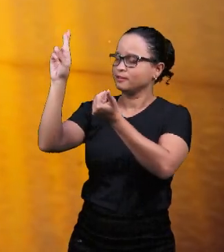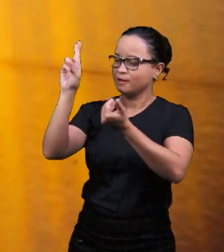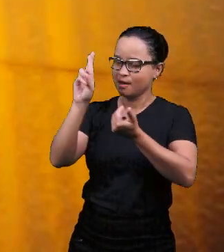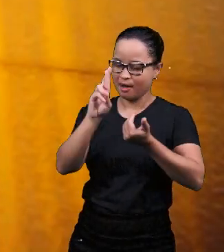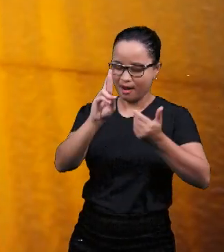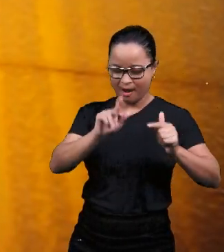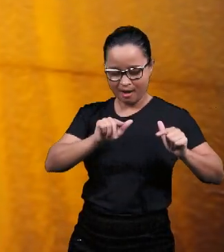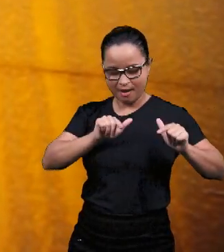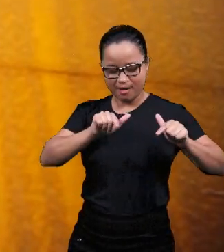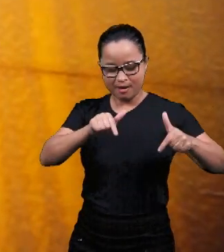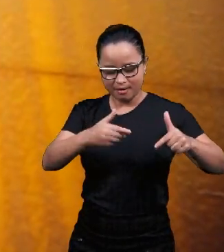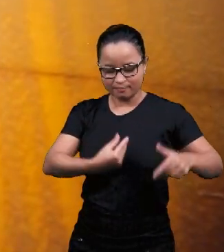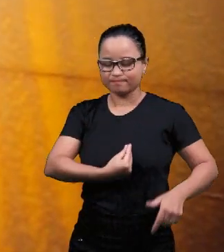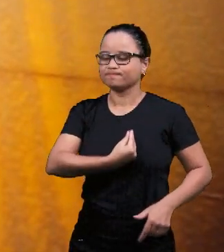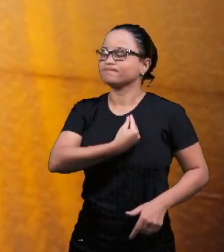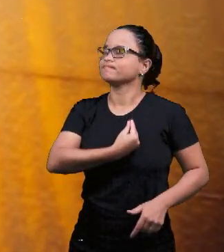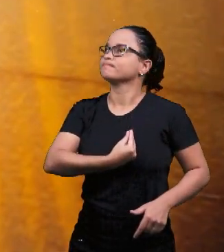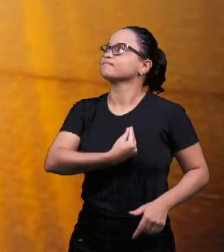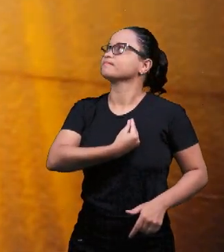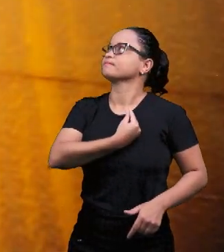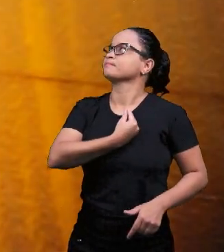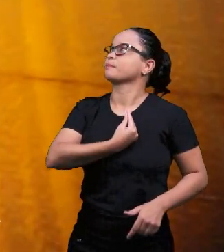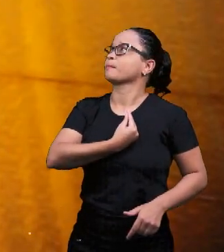оживи души наши, о